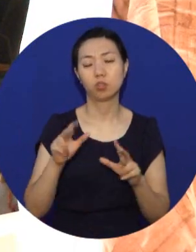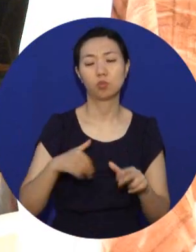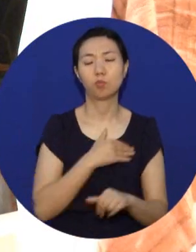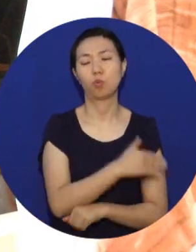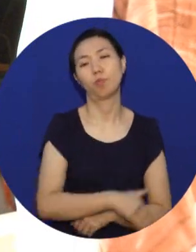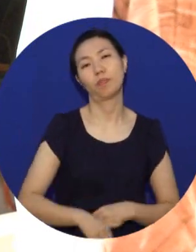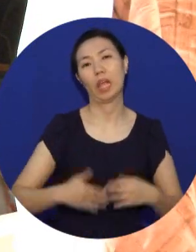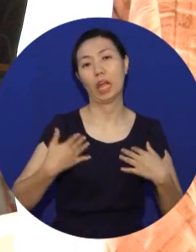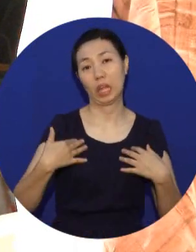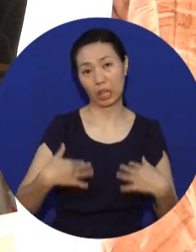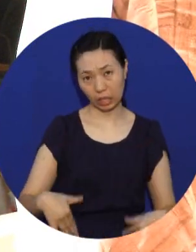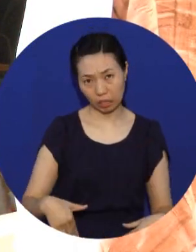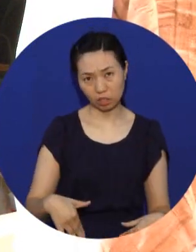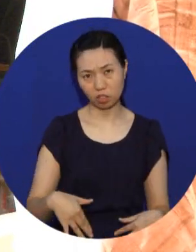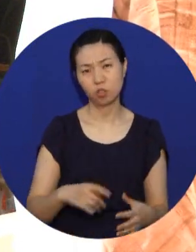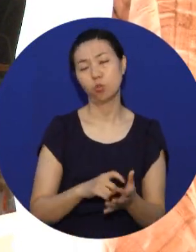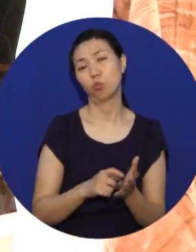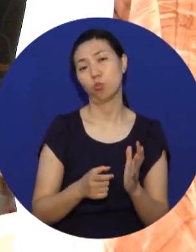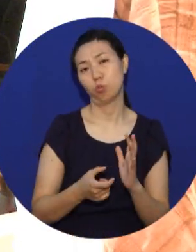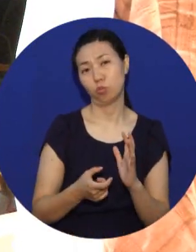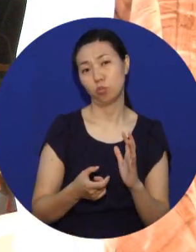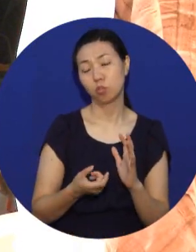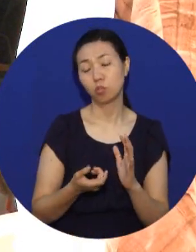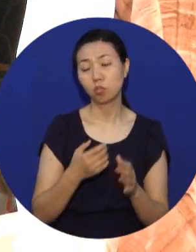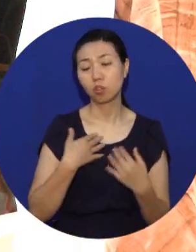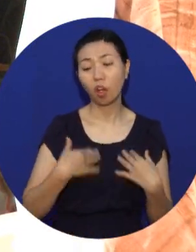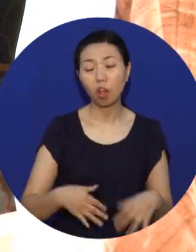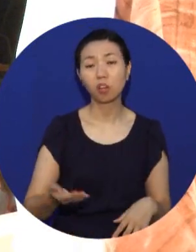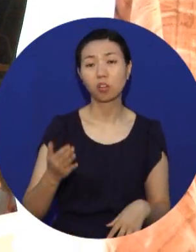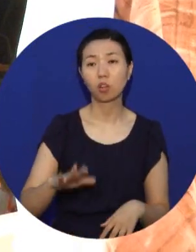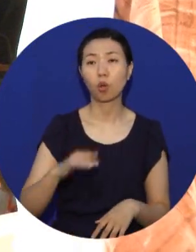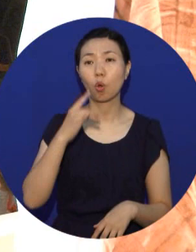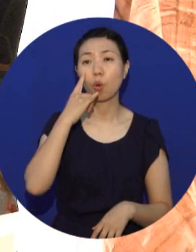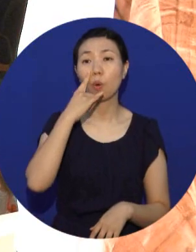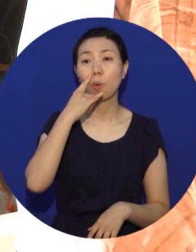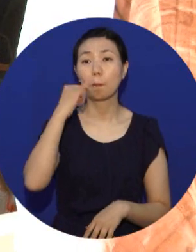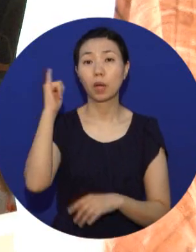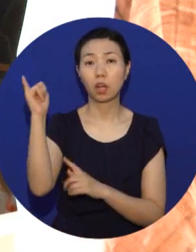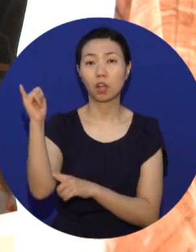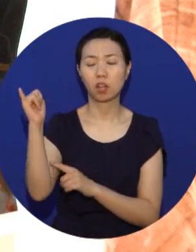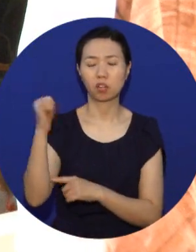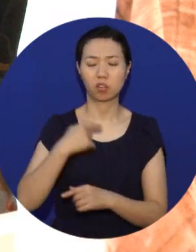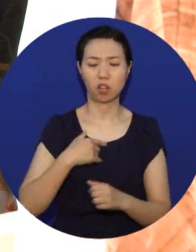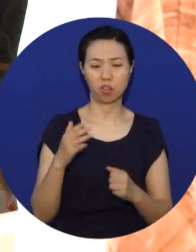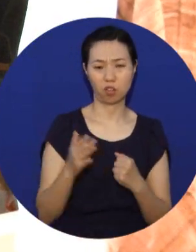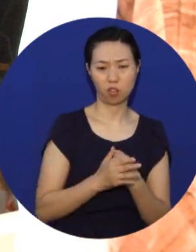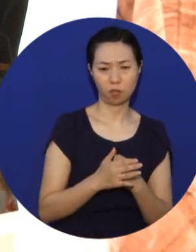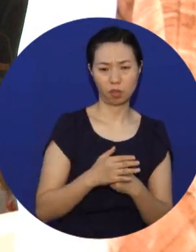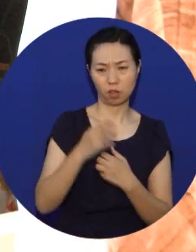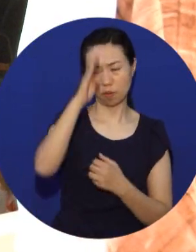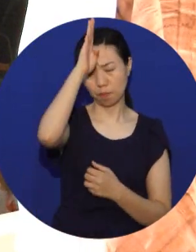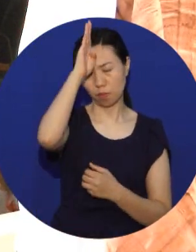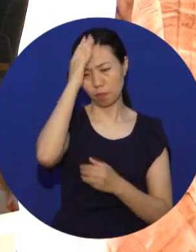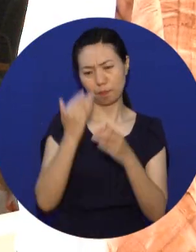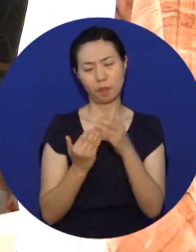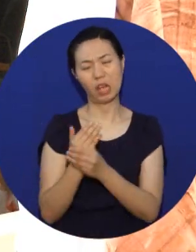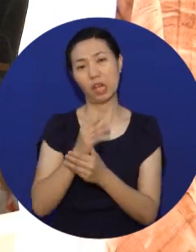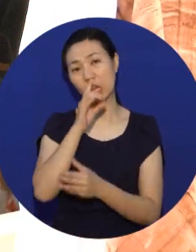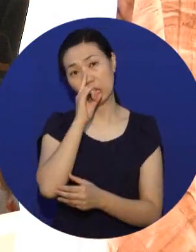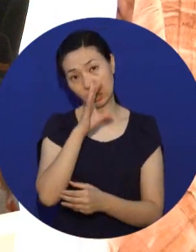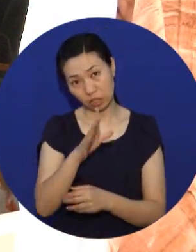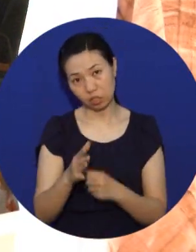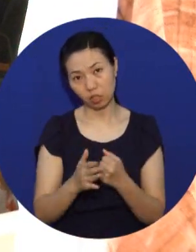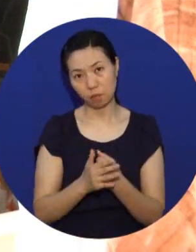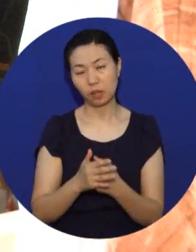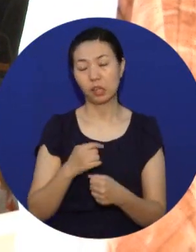같아요. 이런 상태에서 아 도저히 엄마가 이러다가 진짜 저 때문에 어떻게 되시면 안 될 것 같아서